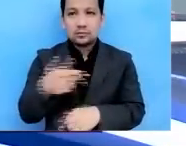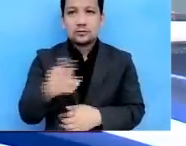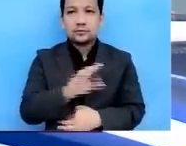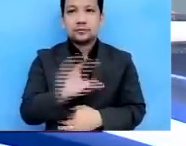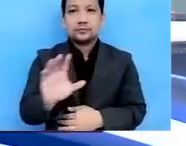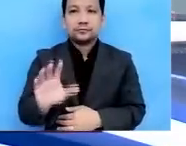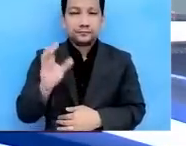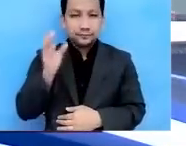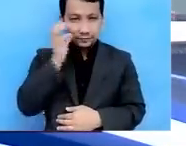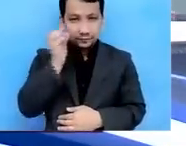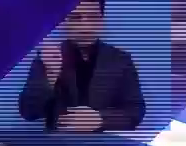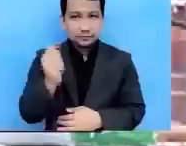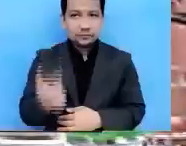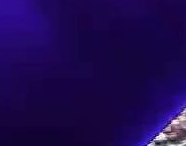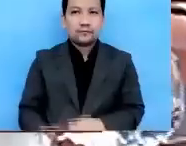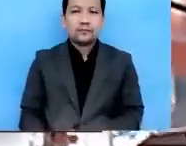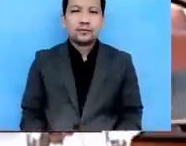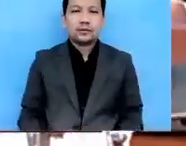si Camille Samonte.